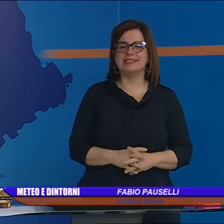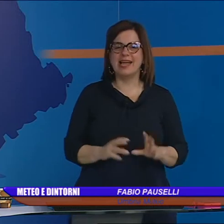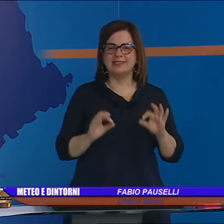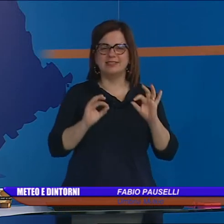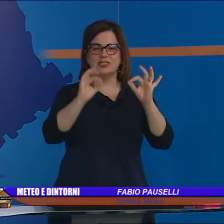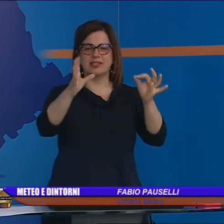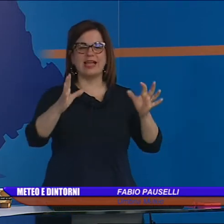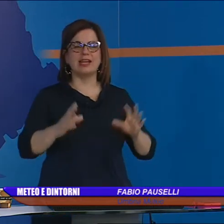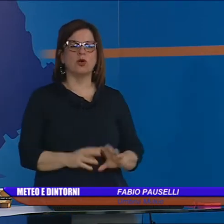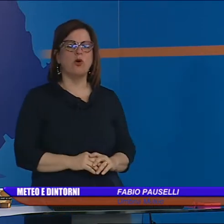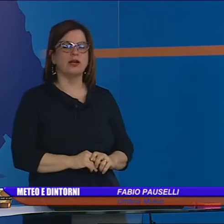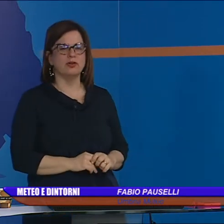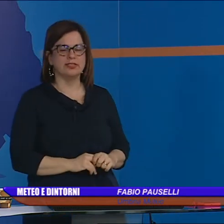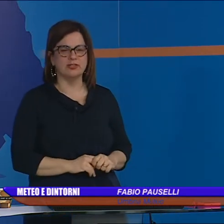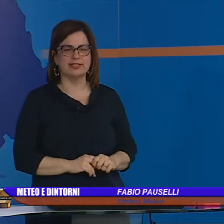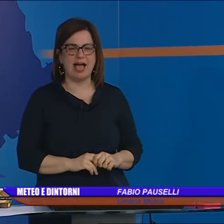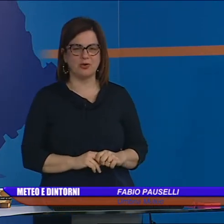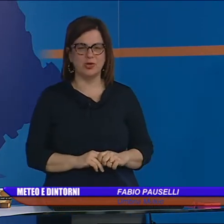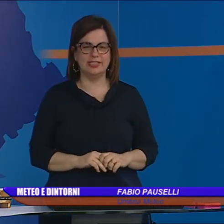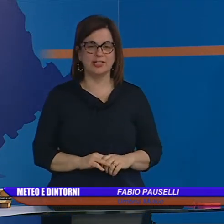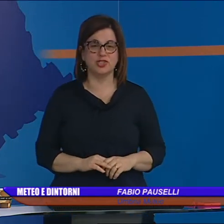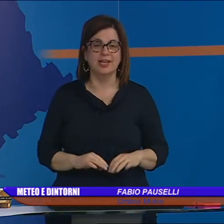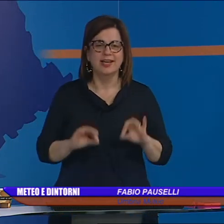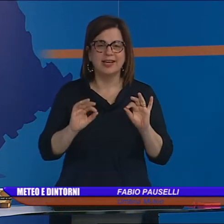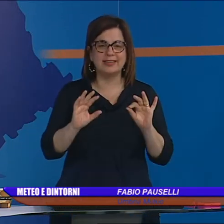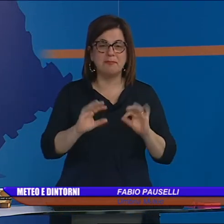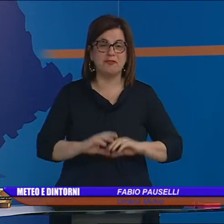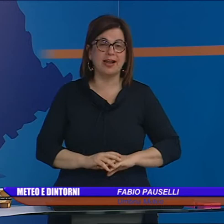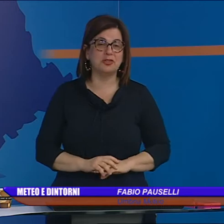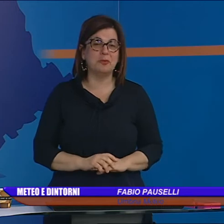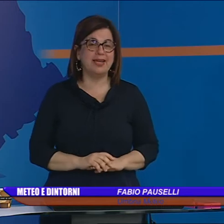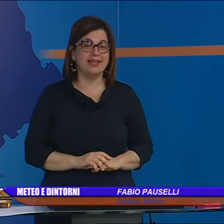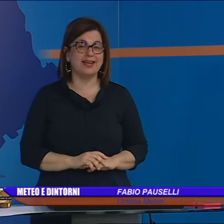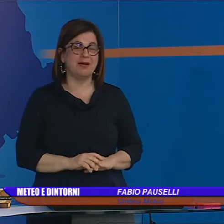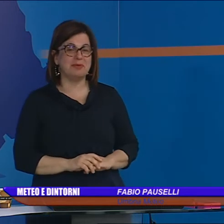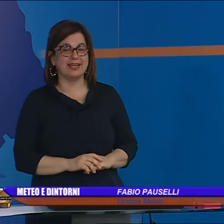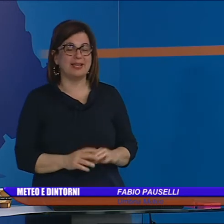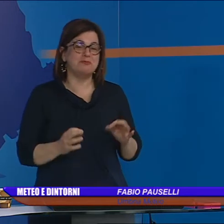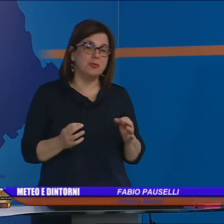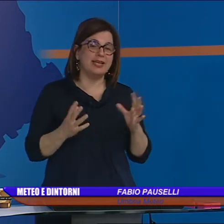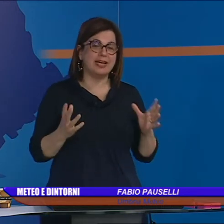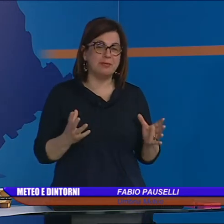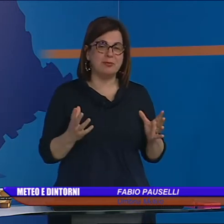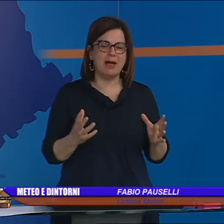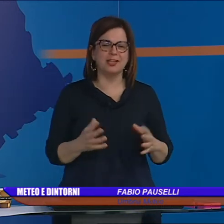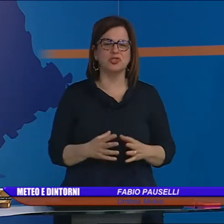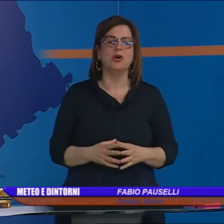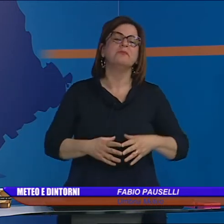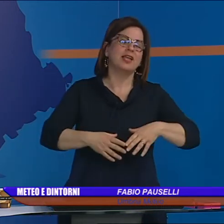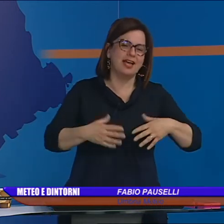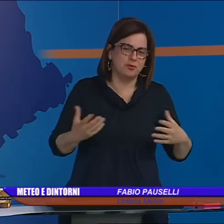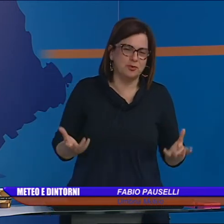senti, te la senti di gettare il cuore oltre l'ostacolo e dirci che tempo farà domenica? Perché domenica,